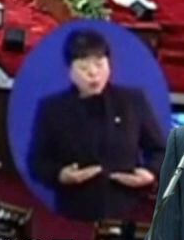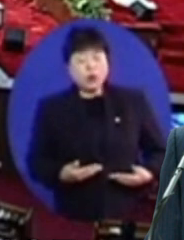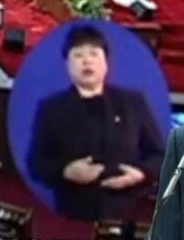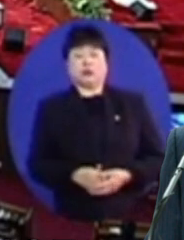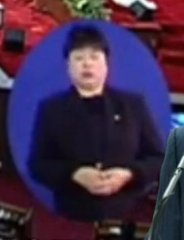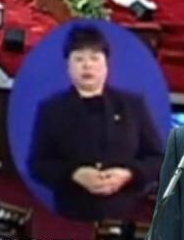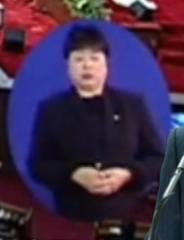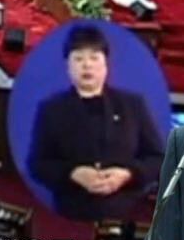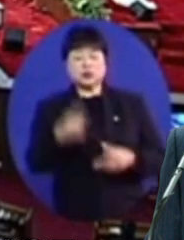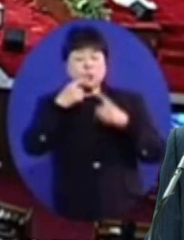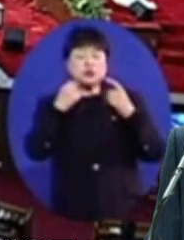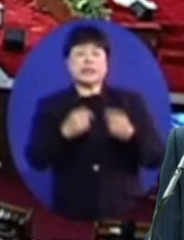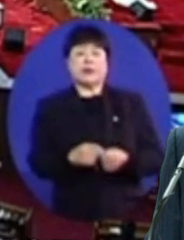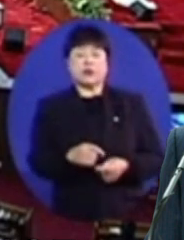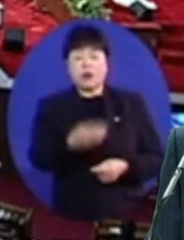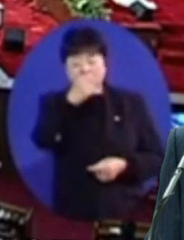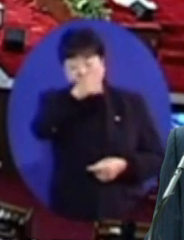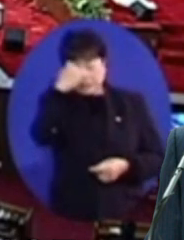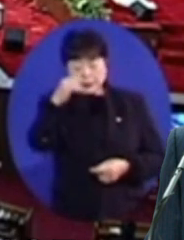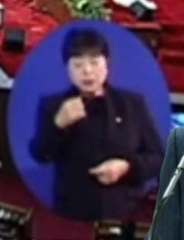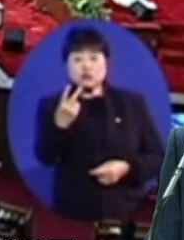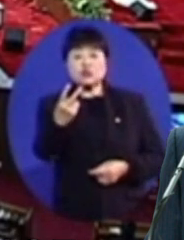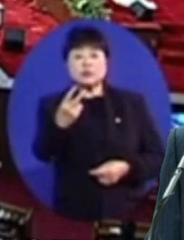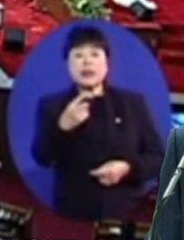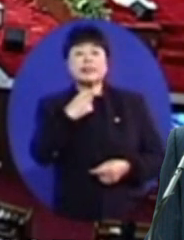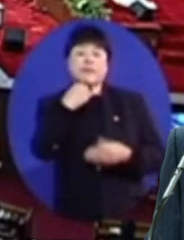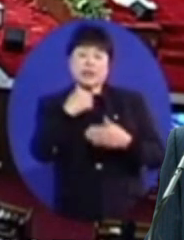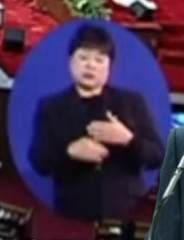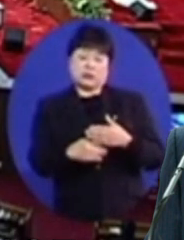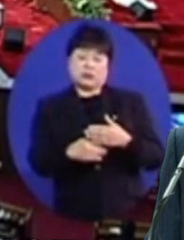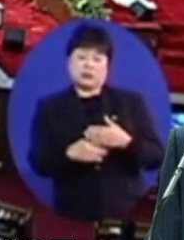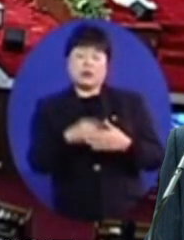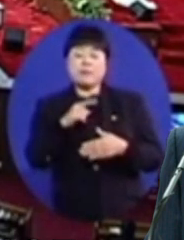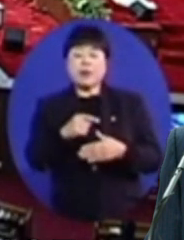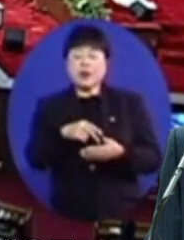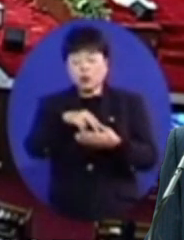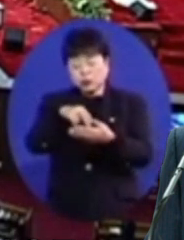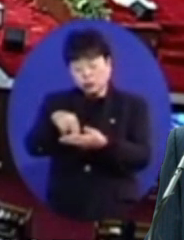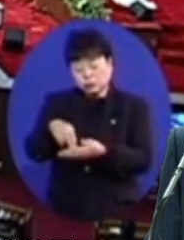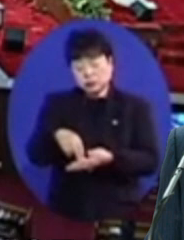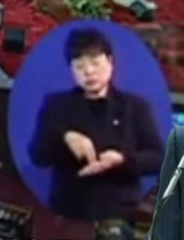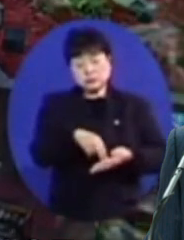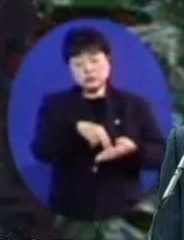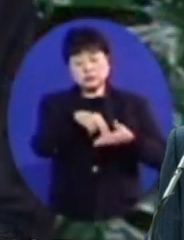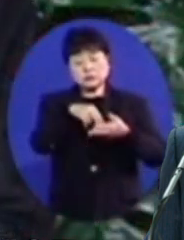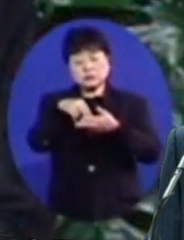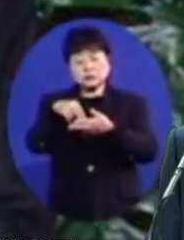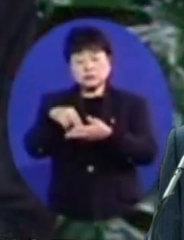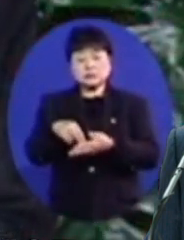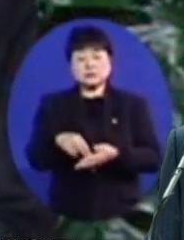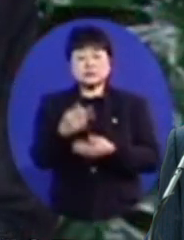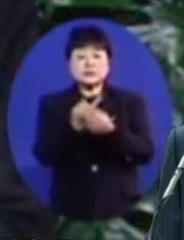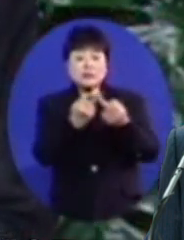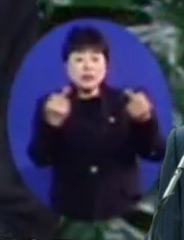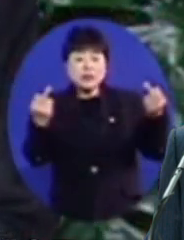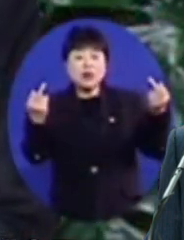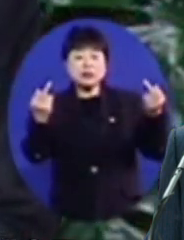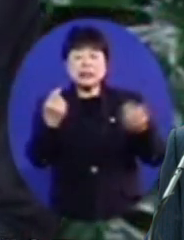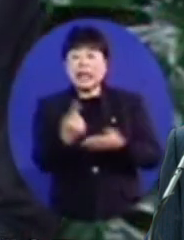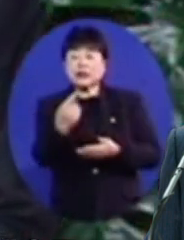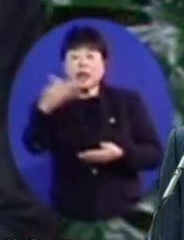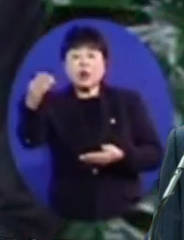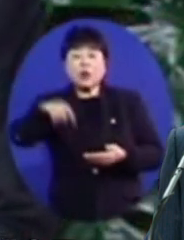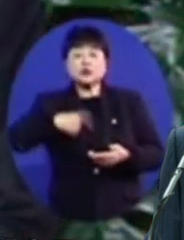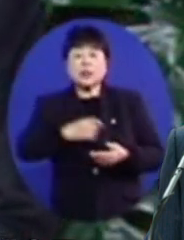고요하고 그 다음에 다 마음에 다가오는 고독감 우리 형제들 중에 나 혼자